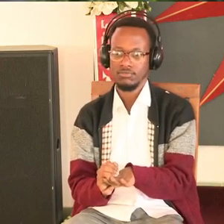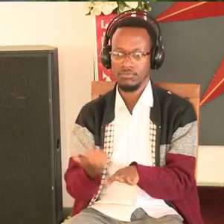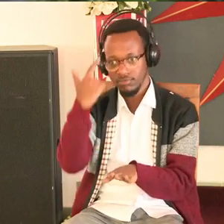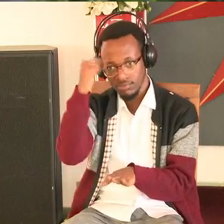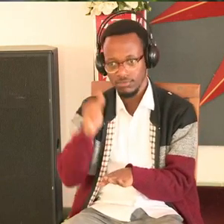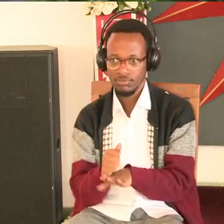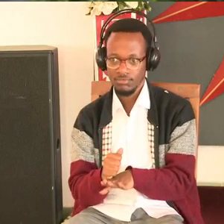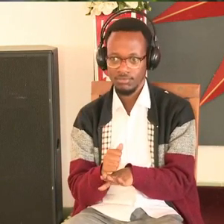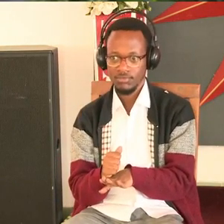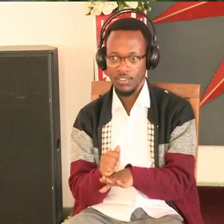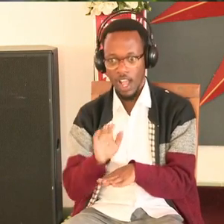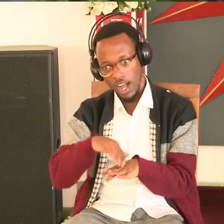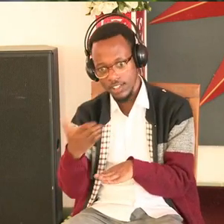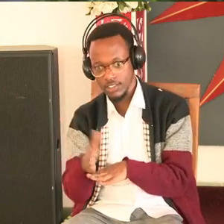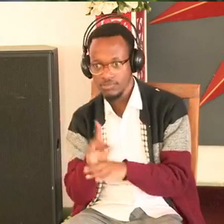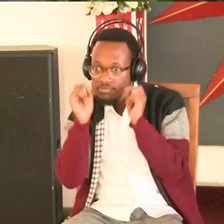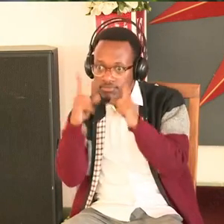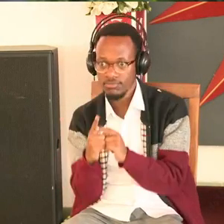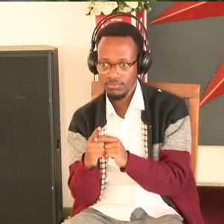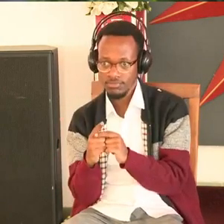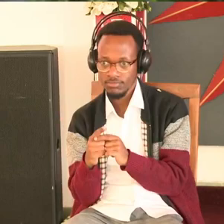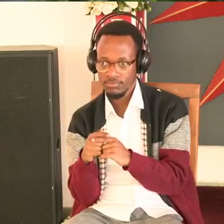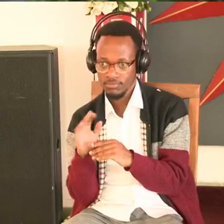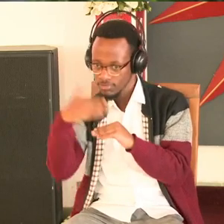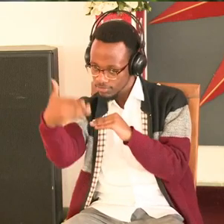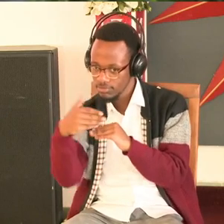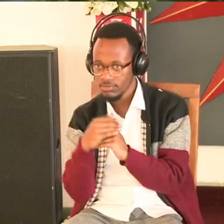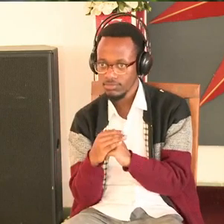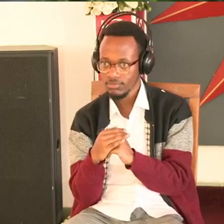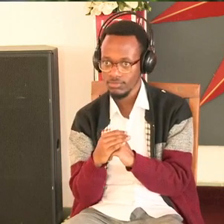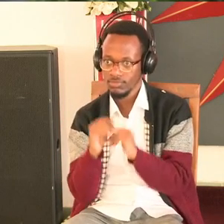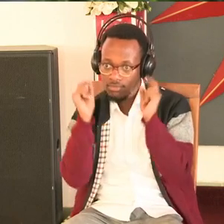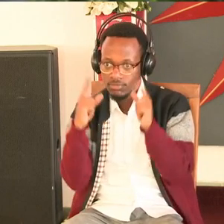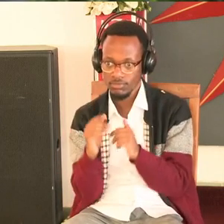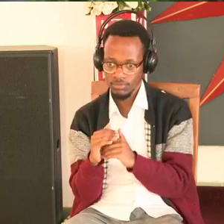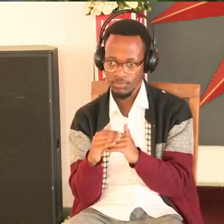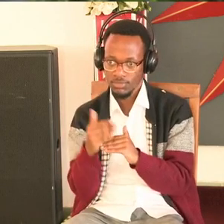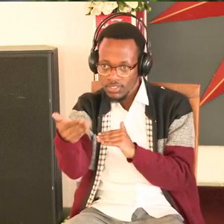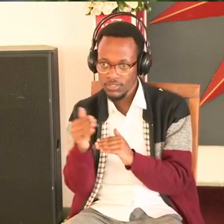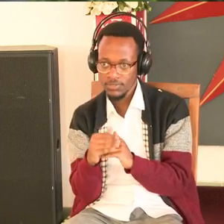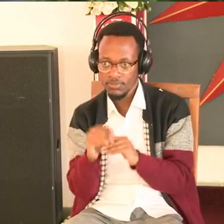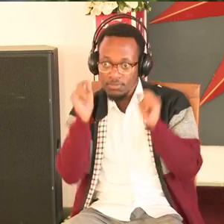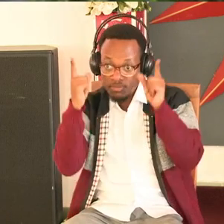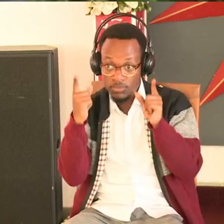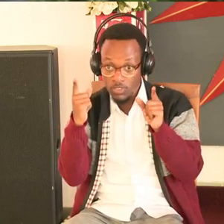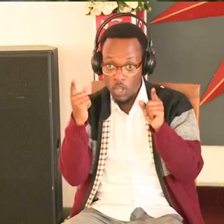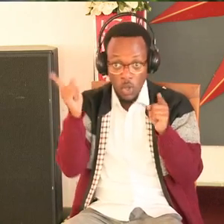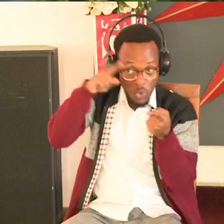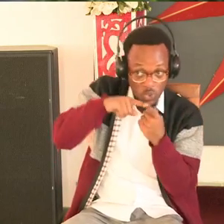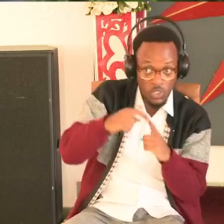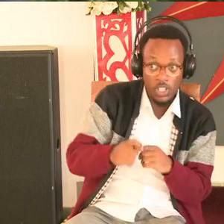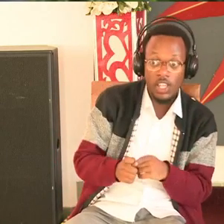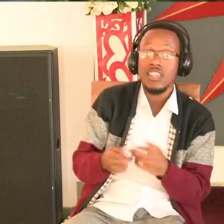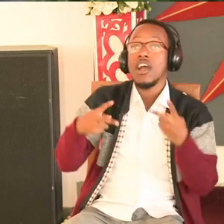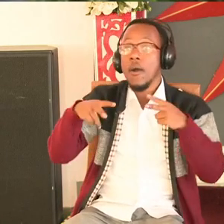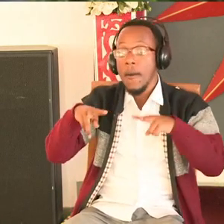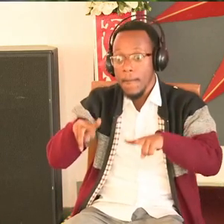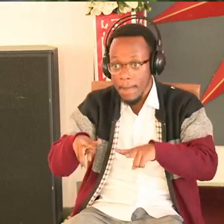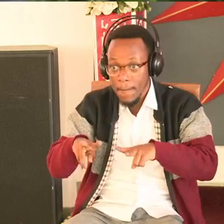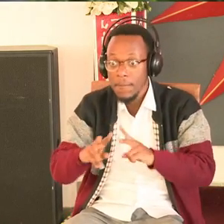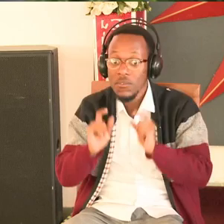après l'autre hakagenda haba ububyutse umwe kubundi bukurikirana kugeza ubwo habaye ububyutse